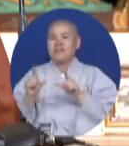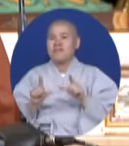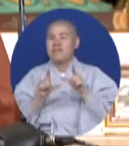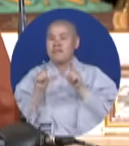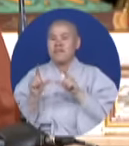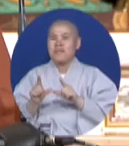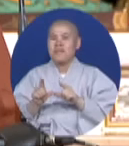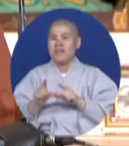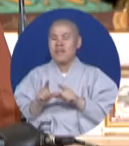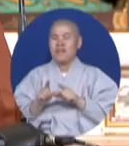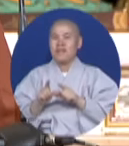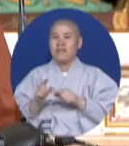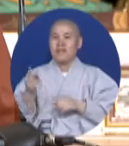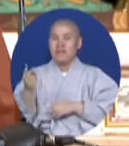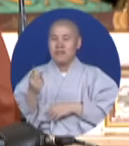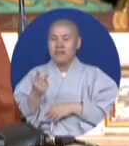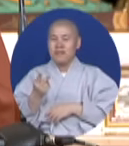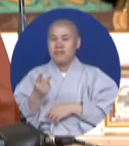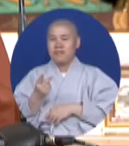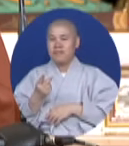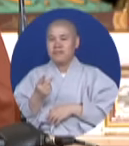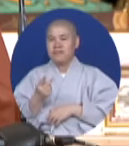그리고 이제